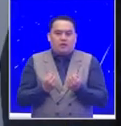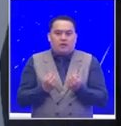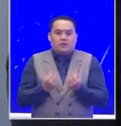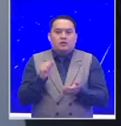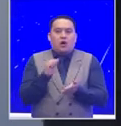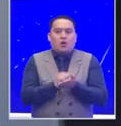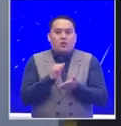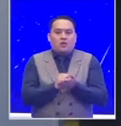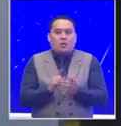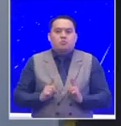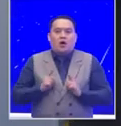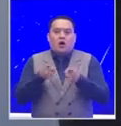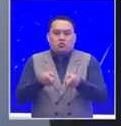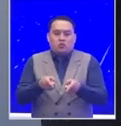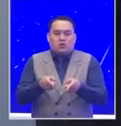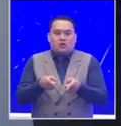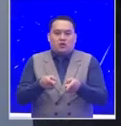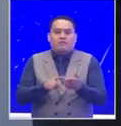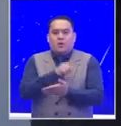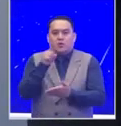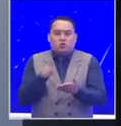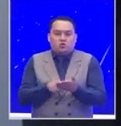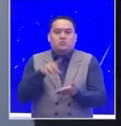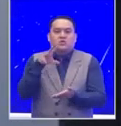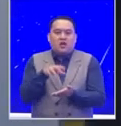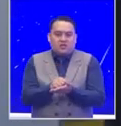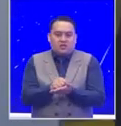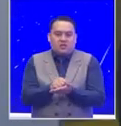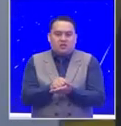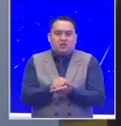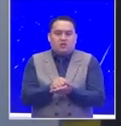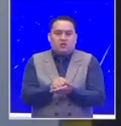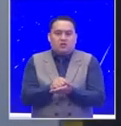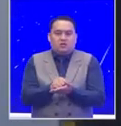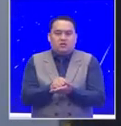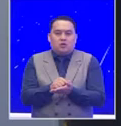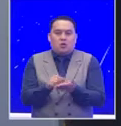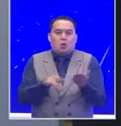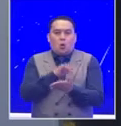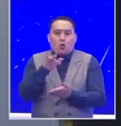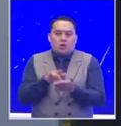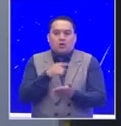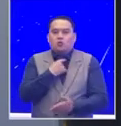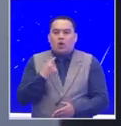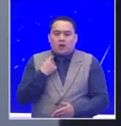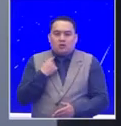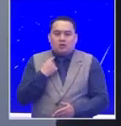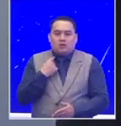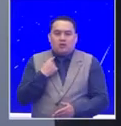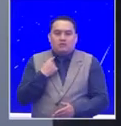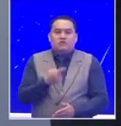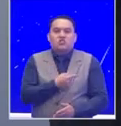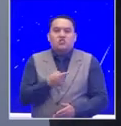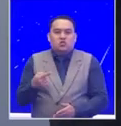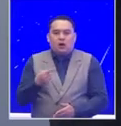Данный документ поступает в орган по вопросам занятости, то есть в отдел занятости по городу Талдыкурган, в